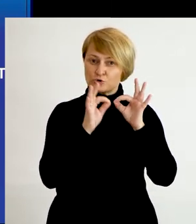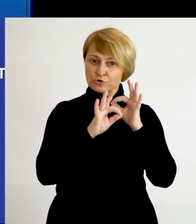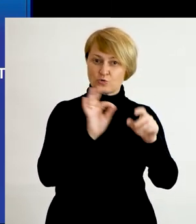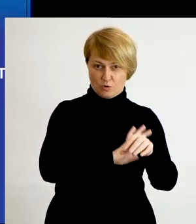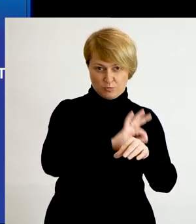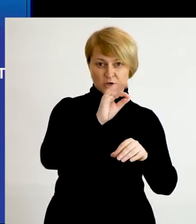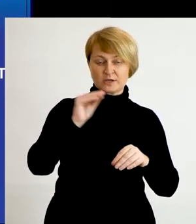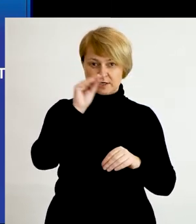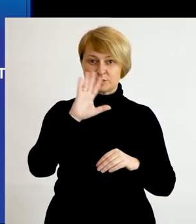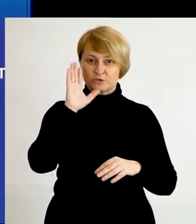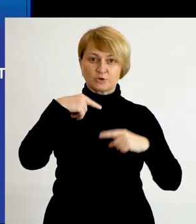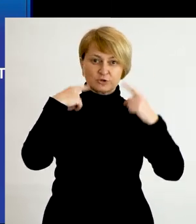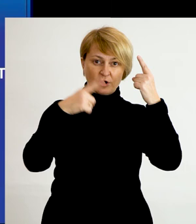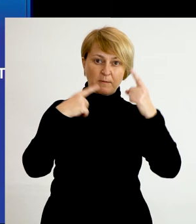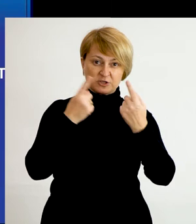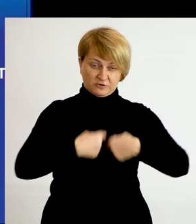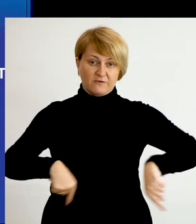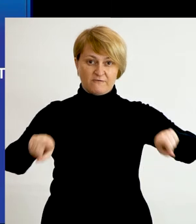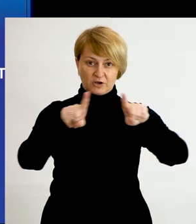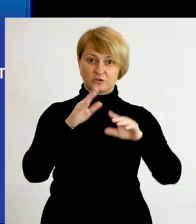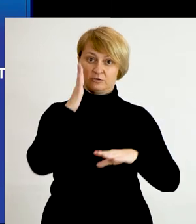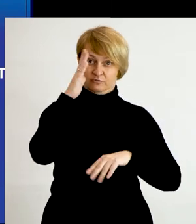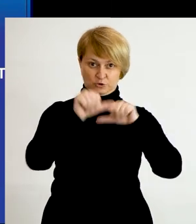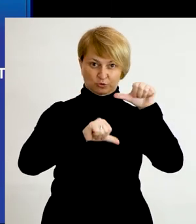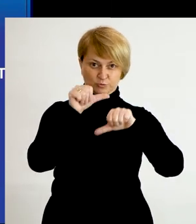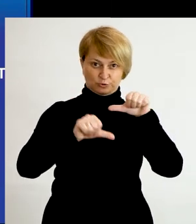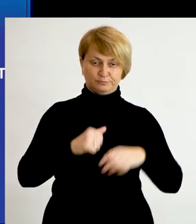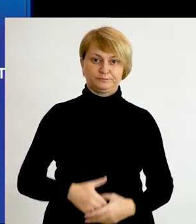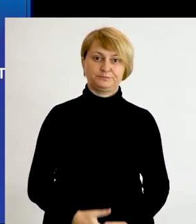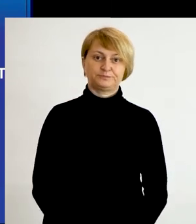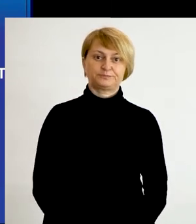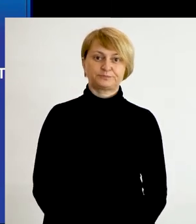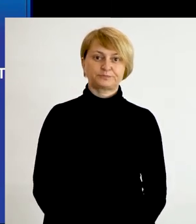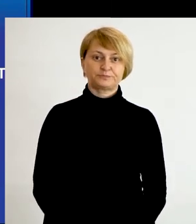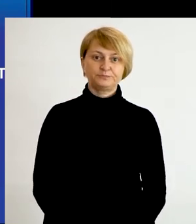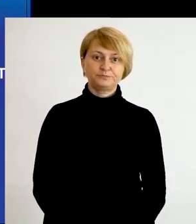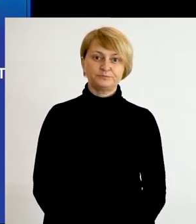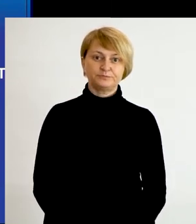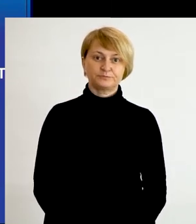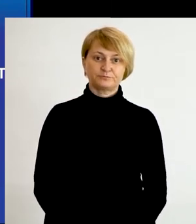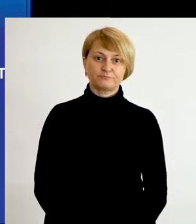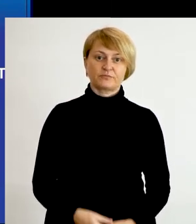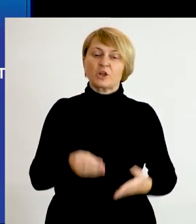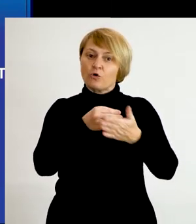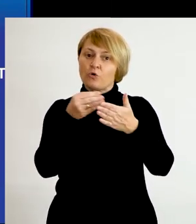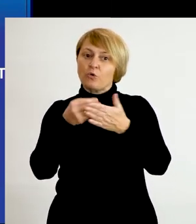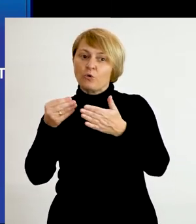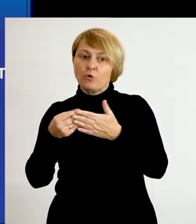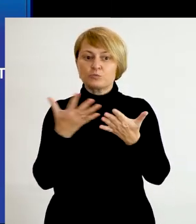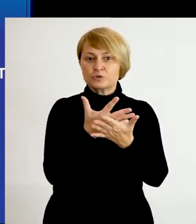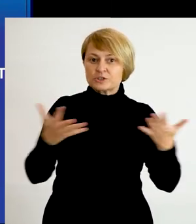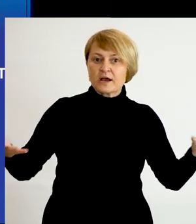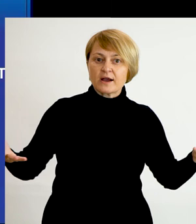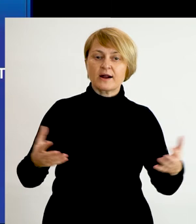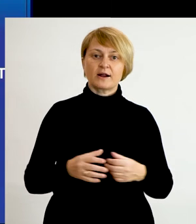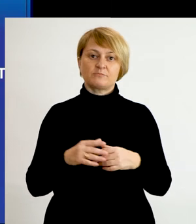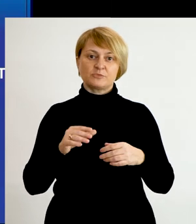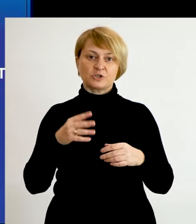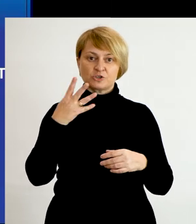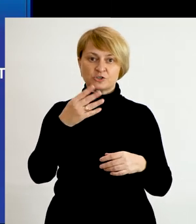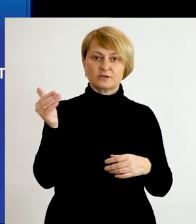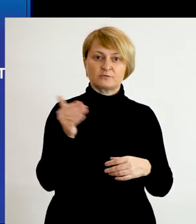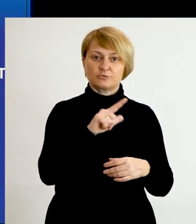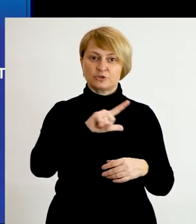Założenie jest takie, że wejdzie on w realizację w przyszłym roku. Wykupy gruntów i nieruchomości 4 miliony